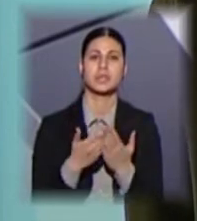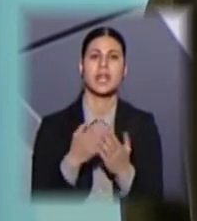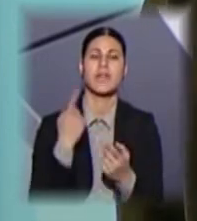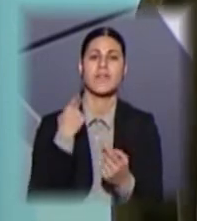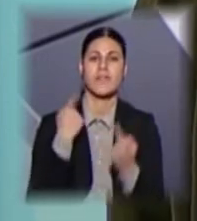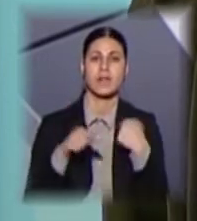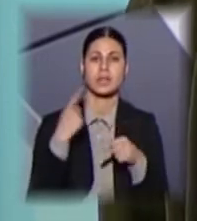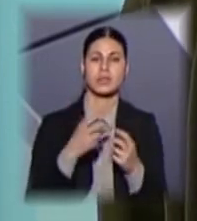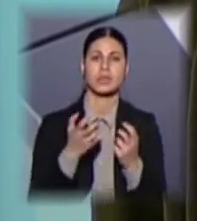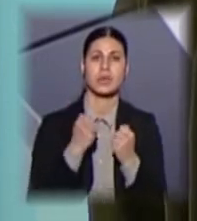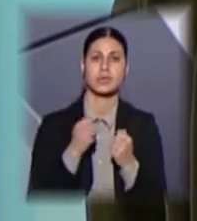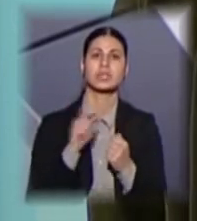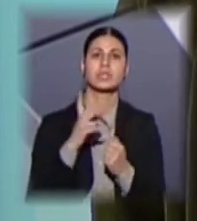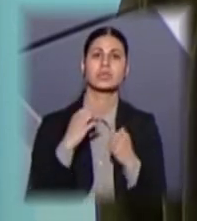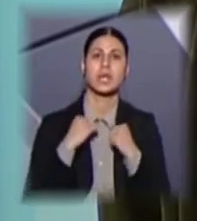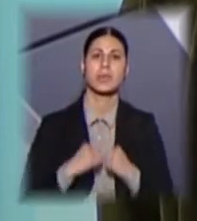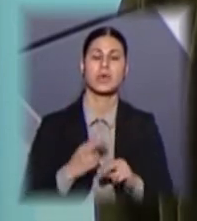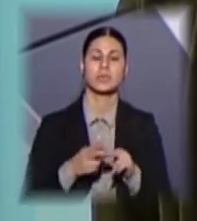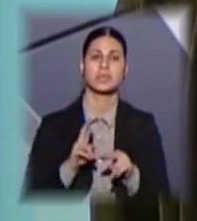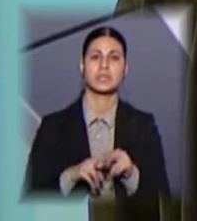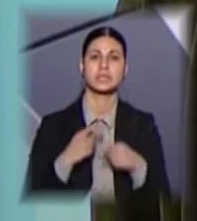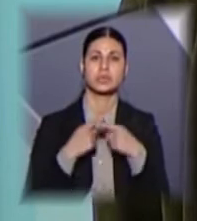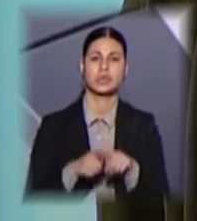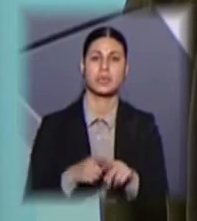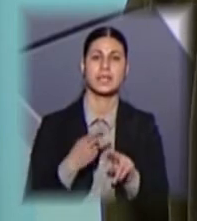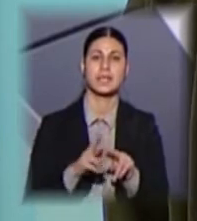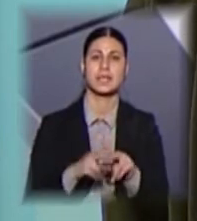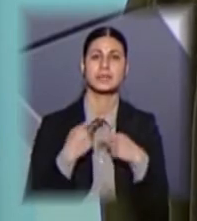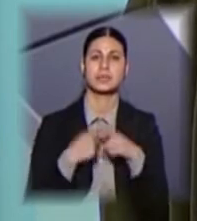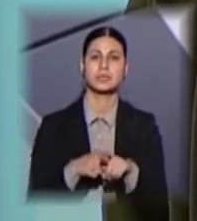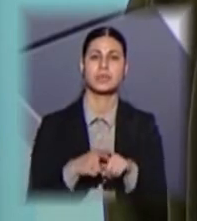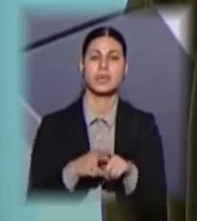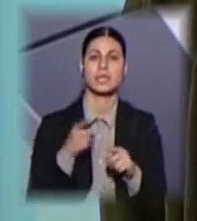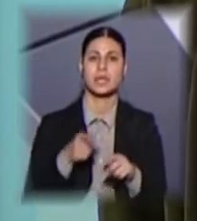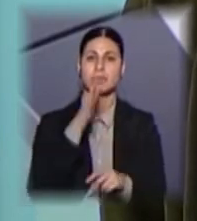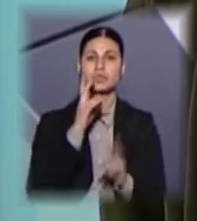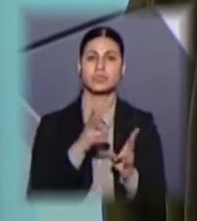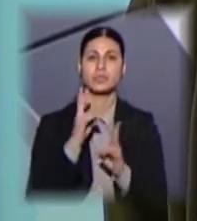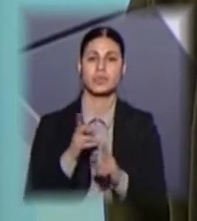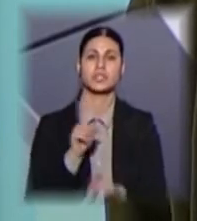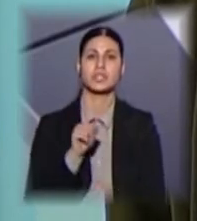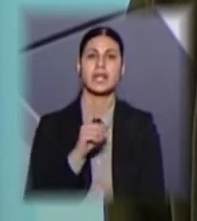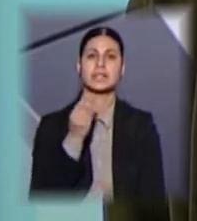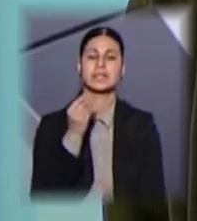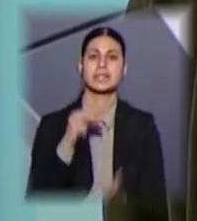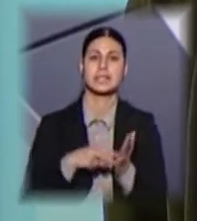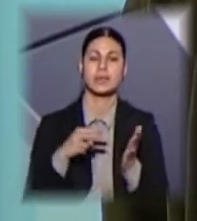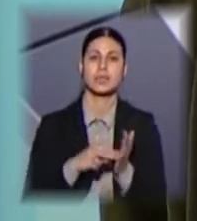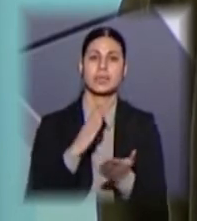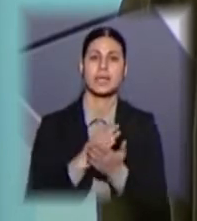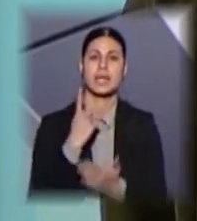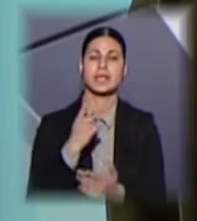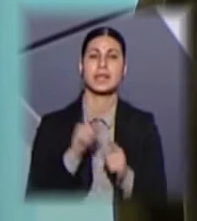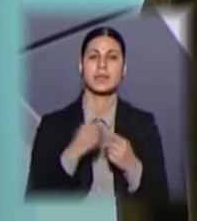ვალდებულებები აიღოს. ხა რას უნდა აკმაყოფილოთ ეს ინსტრუმენტი, ხო? ეს ინსტრუმენტი, თქვა ამ შემთხვევაში რაღაც ღირებულებებს ეხმობა, ხო? ერთი არის